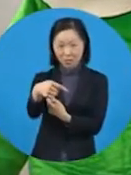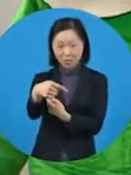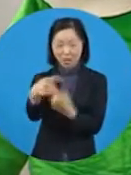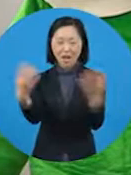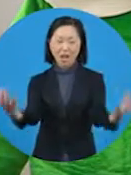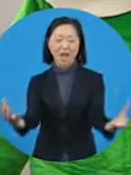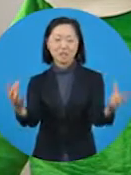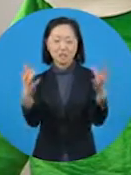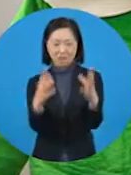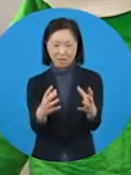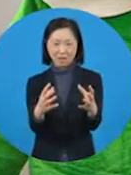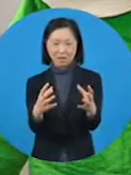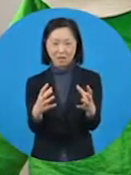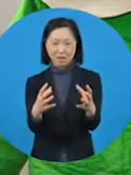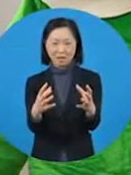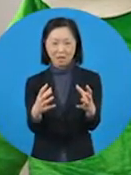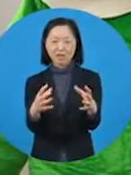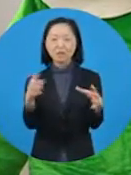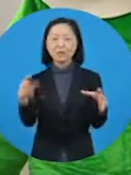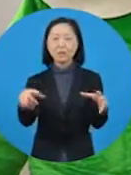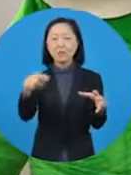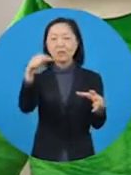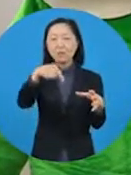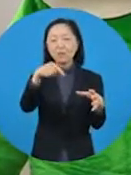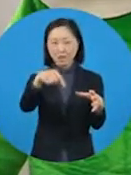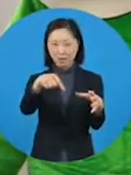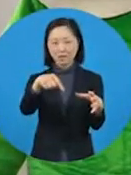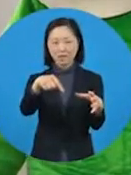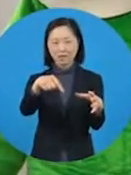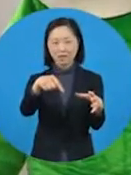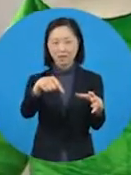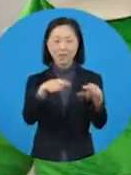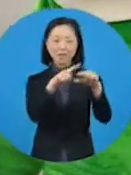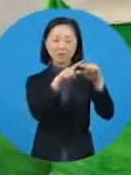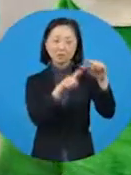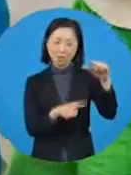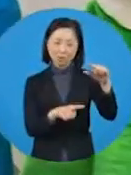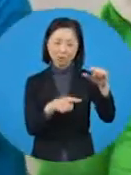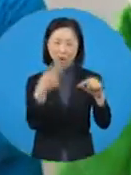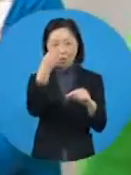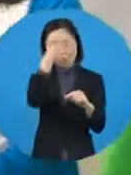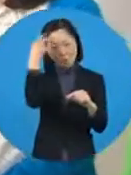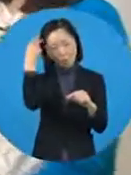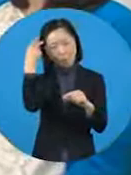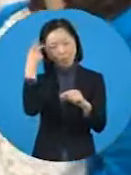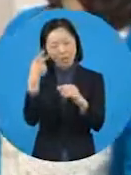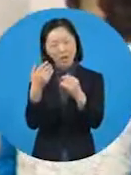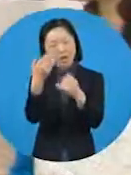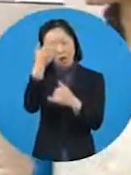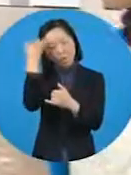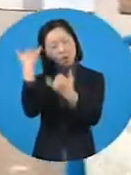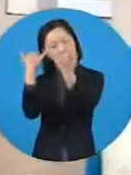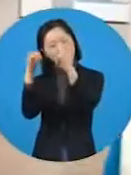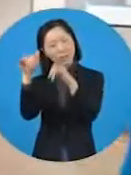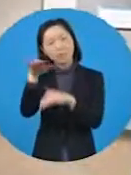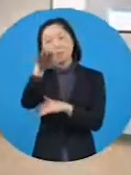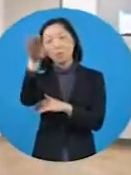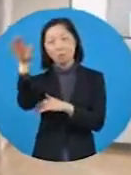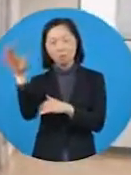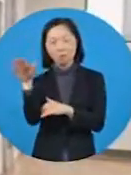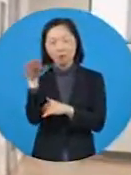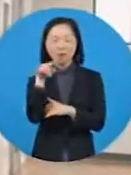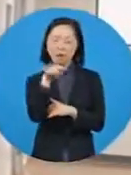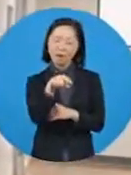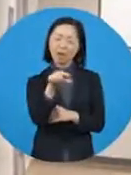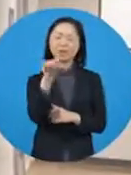輪を作るということが大きなコンセプトになっていました。で、ただそういった輪の中に、中学生、高校生、もう少